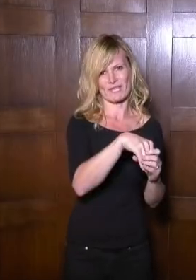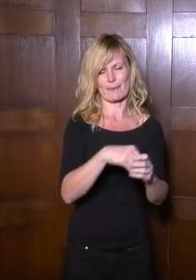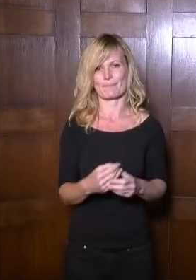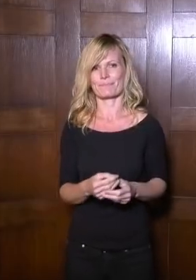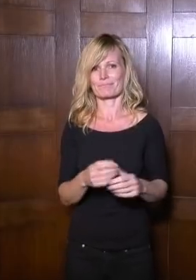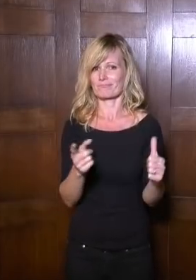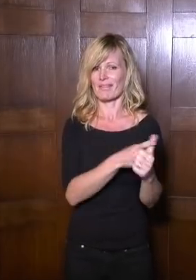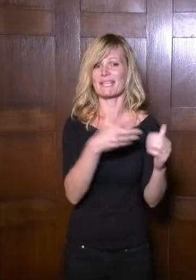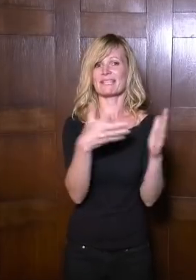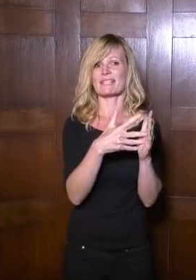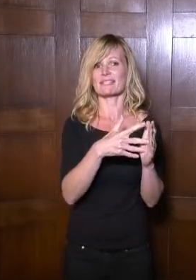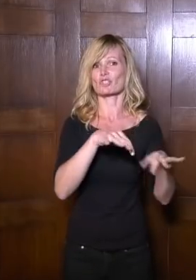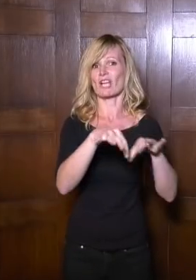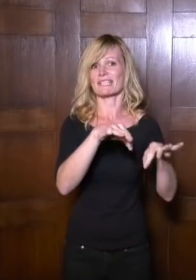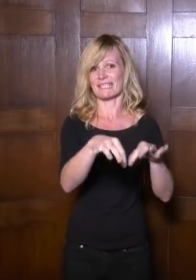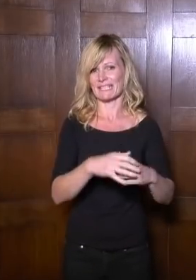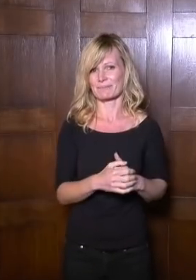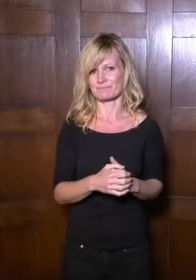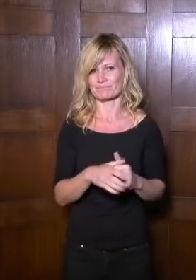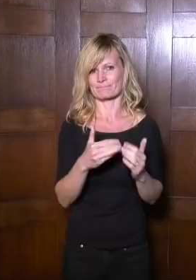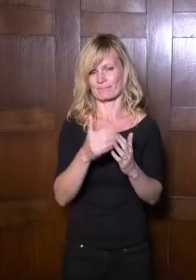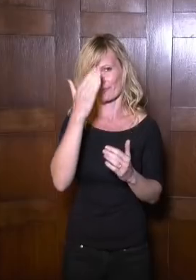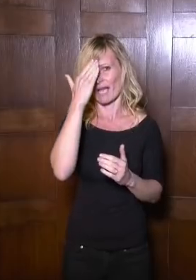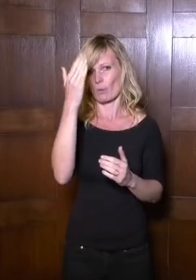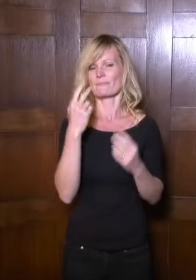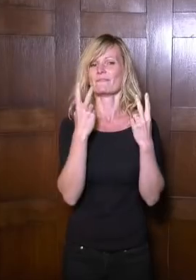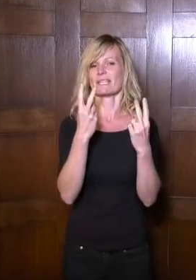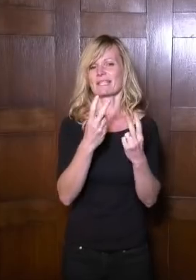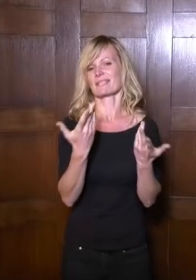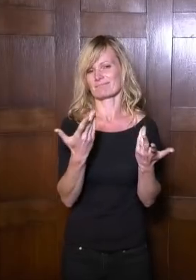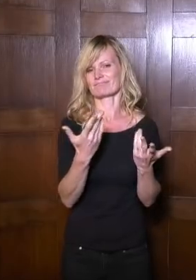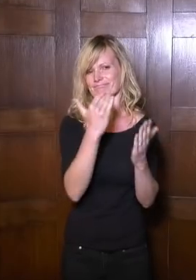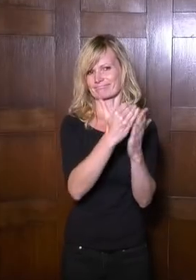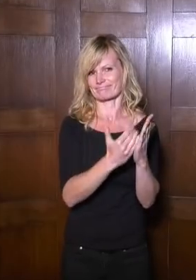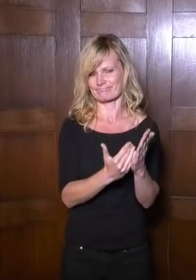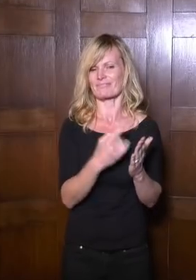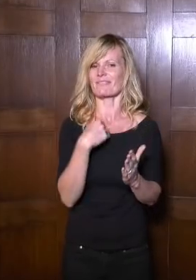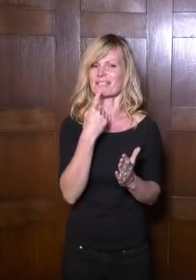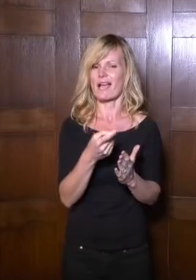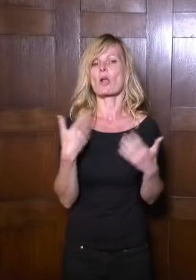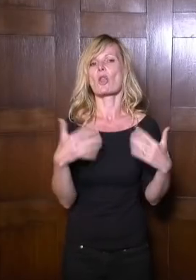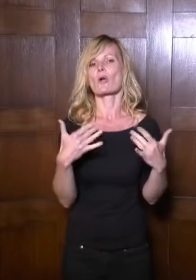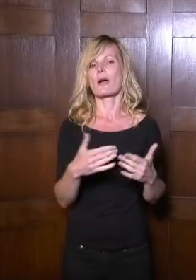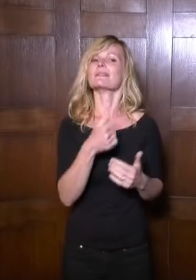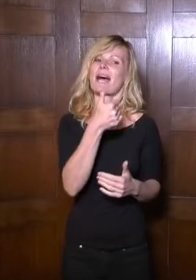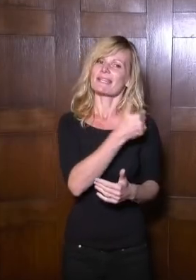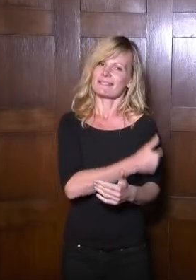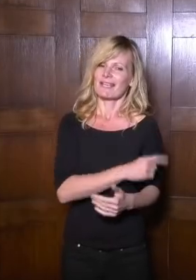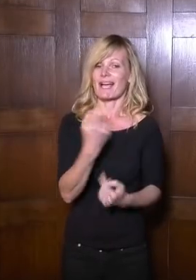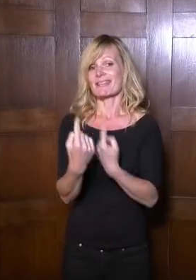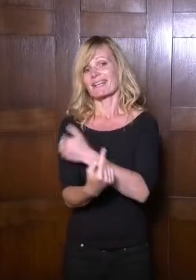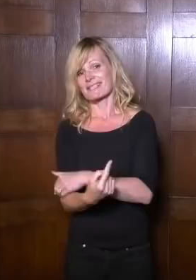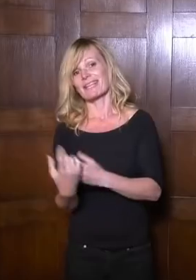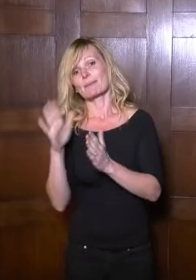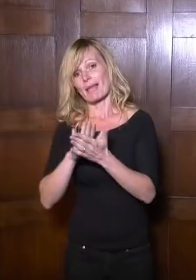bei der Teststrategie. Das ist auch eines unserer wichtigen Anliegen, wo wir gesagt haben, lockern ist immer das eine, aber für die Sicherheit der Bürger sorgen eben auch das